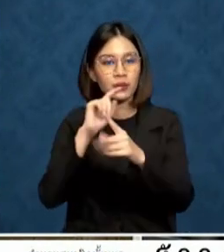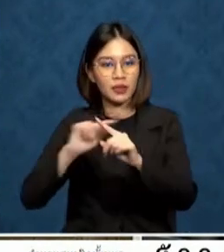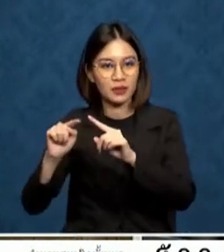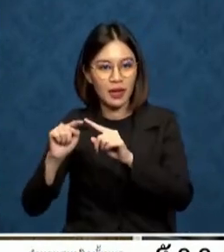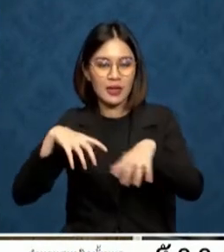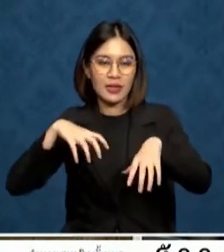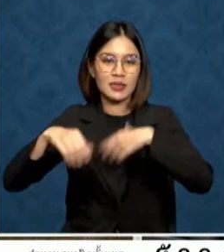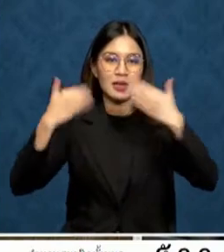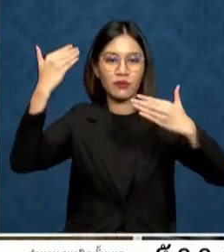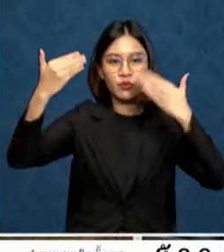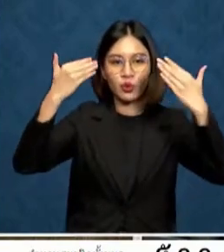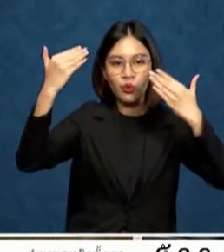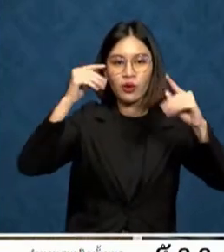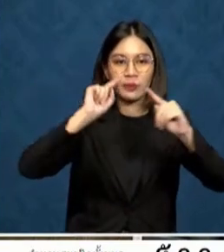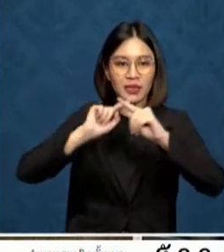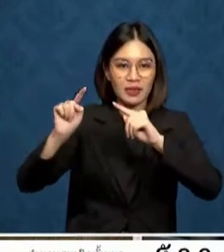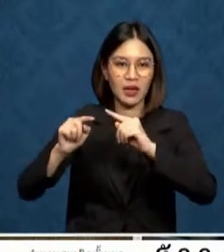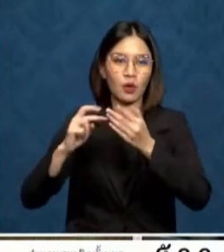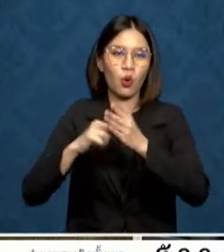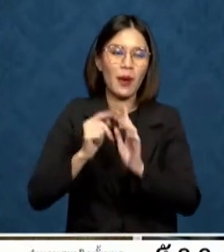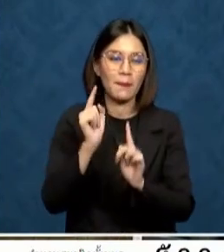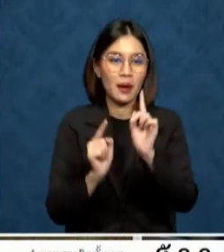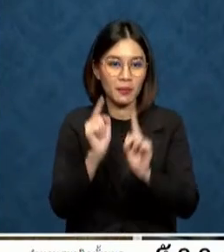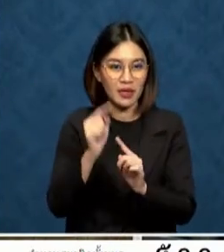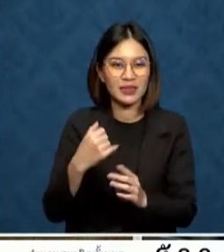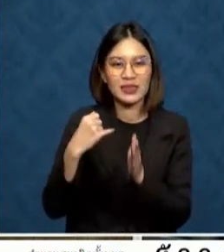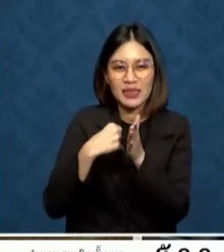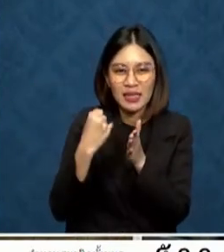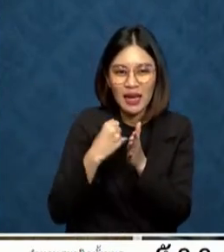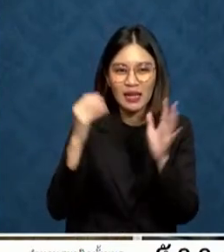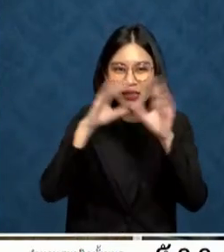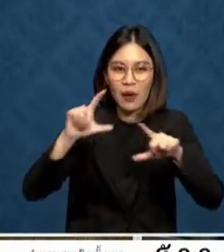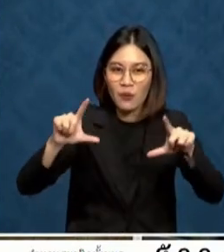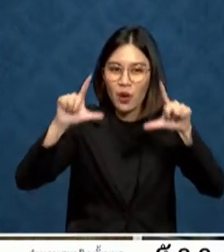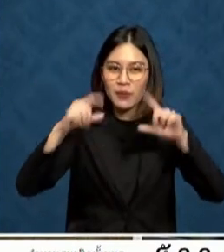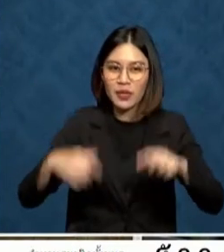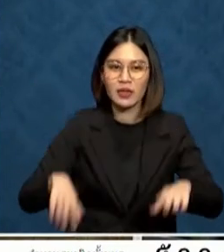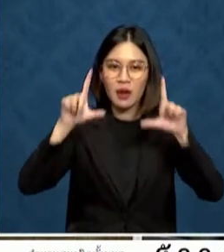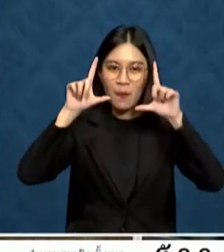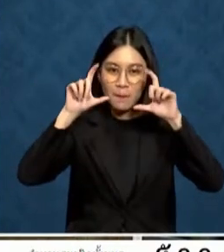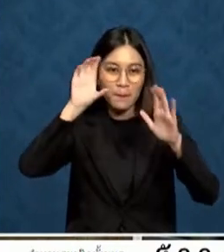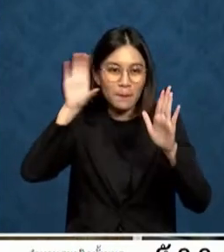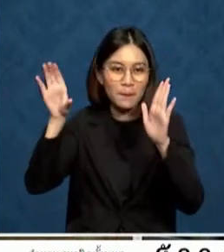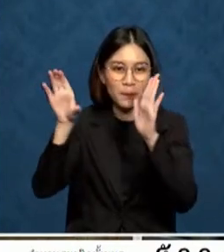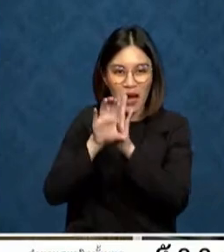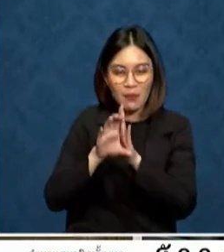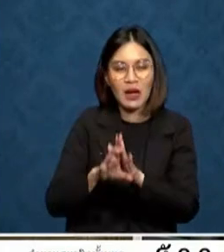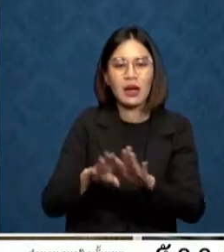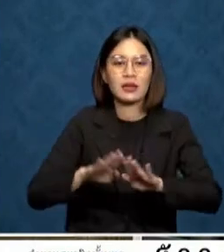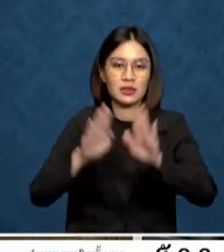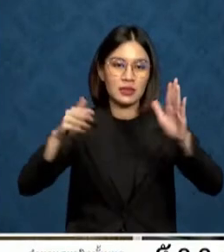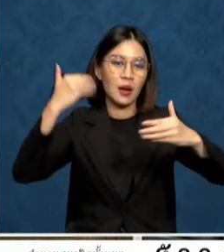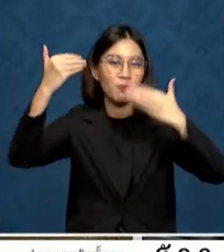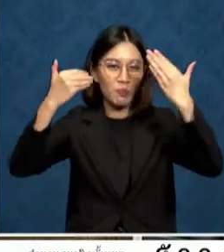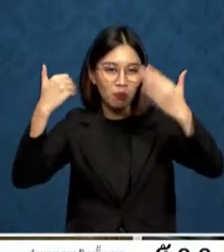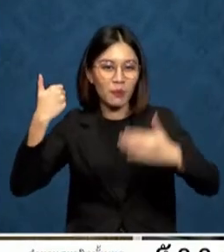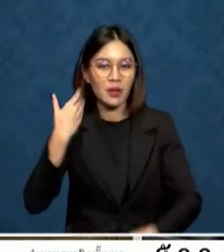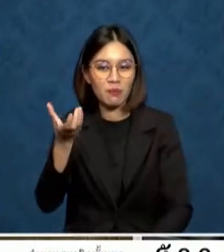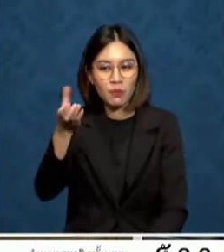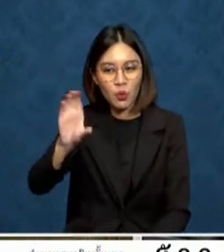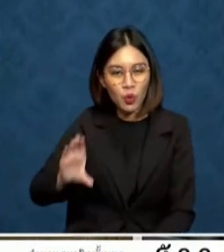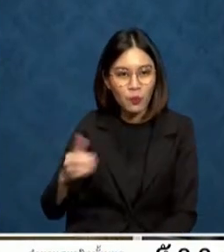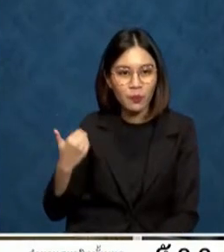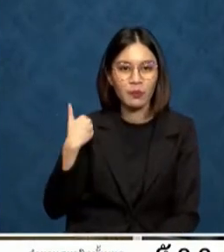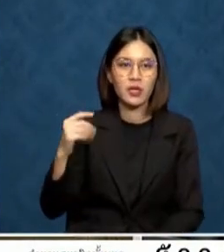EventFestivalต่างๆคือมันวัดผลง่ายแล้วมันดูมีผลงานครับมันมีภาพว่าท่านไปเปิดงานนะครับอย่างที่ผมบอกนะครับสงกรานต์มี